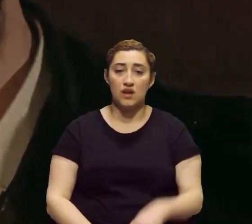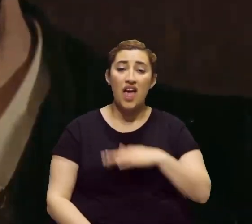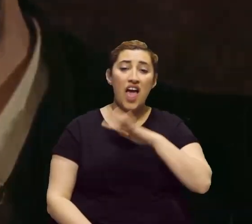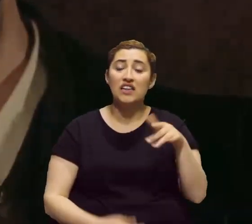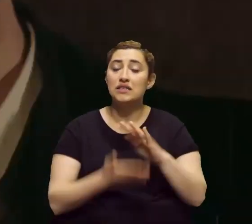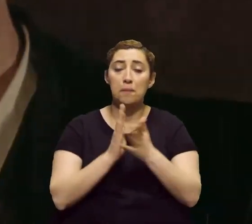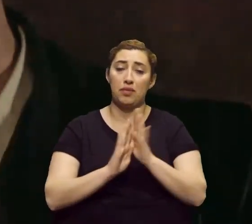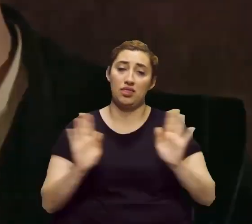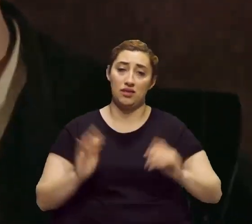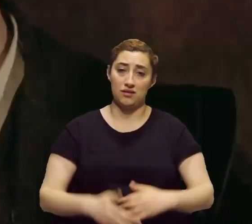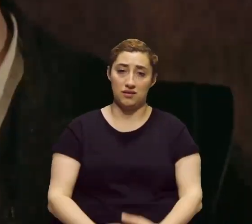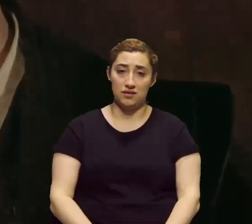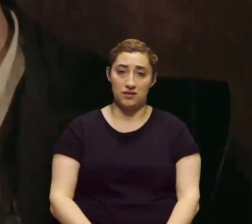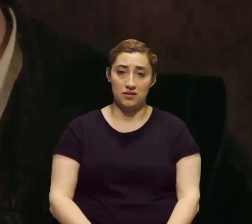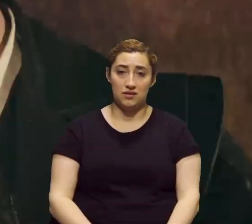Her şey bitti.